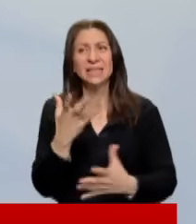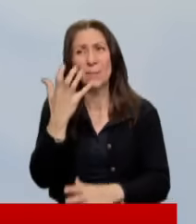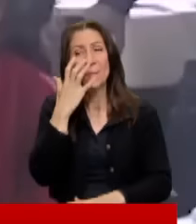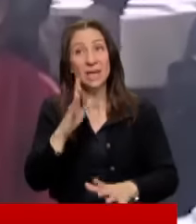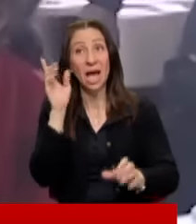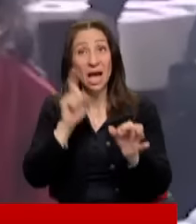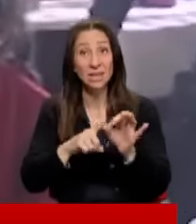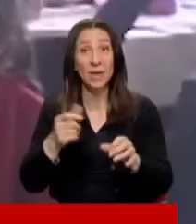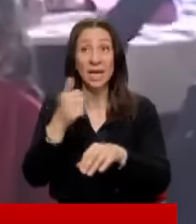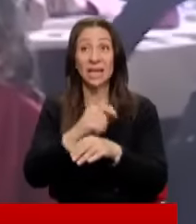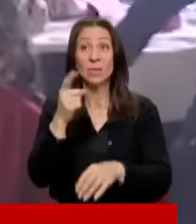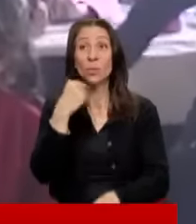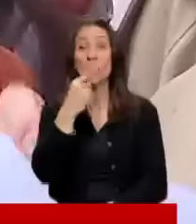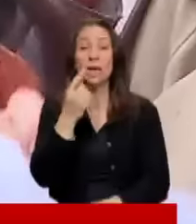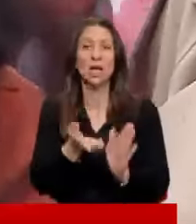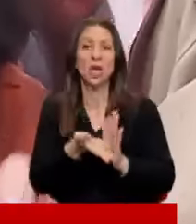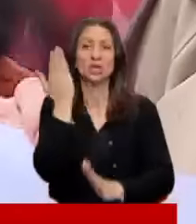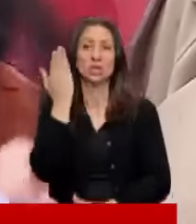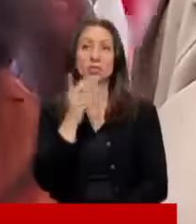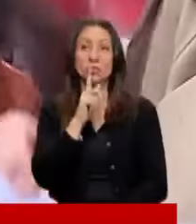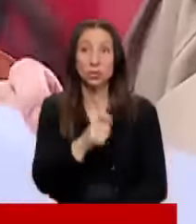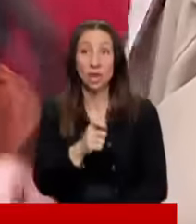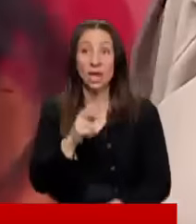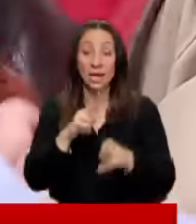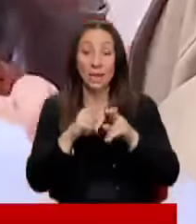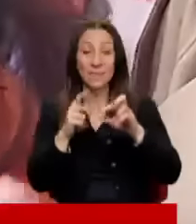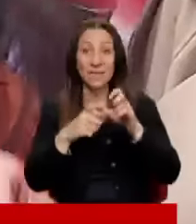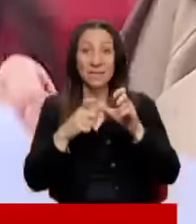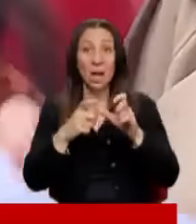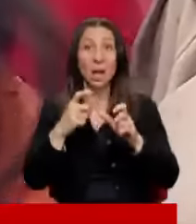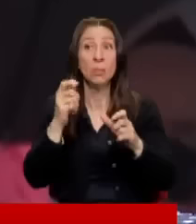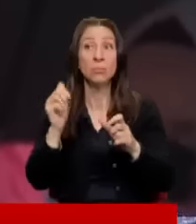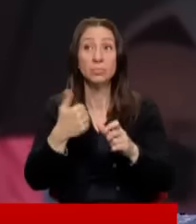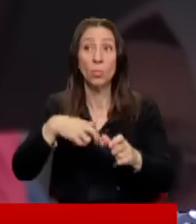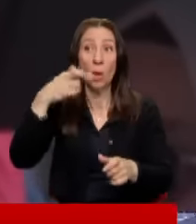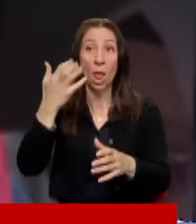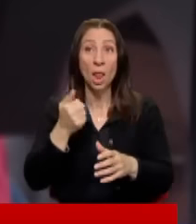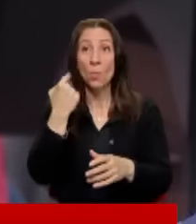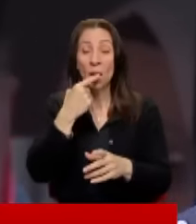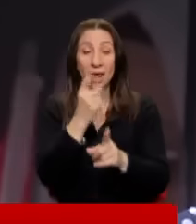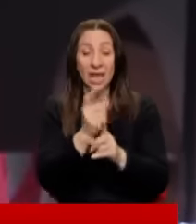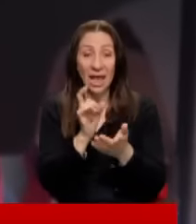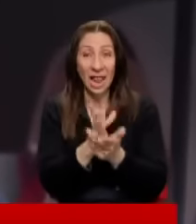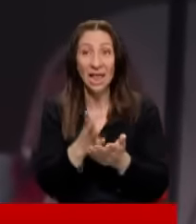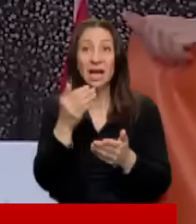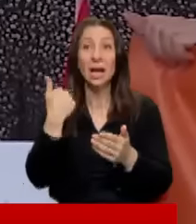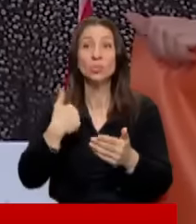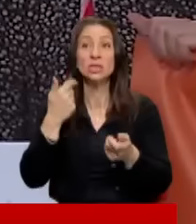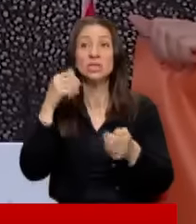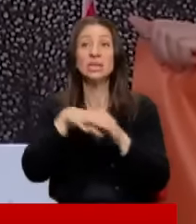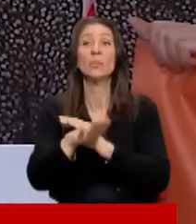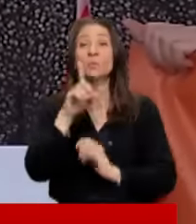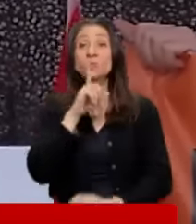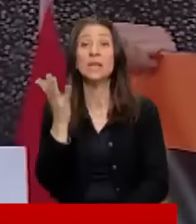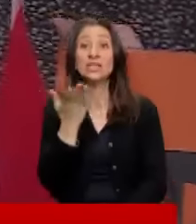beklediği atama iktidarın mülakatı kaldıracağız vaadi KPSS'de derece yapmasına rağmen mülakatla elenen kamuda işe giremeyenler